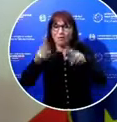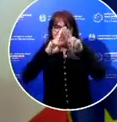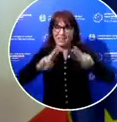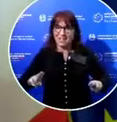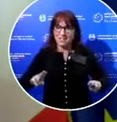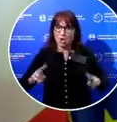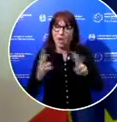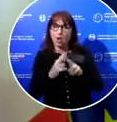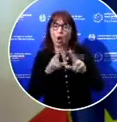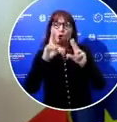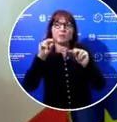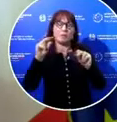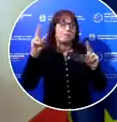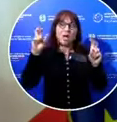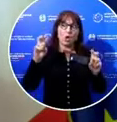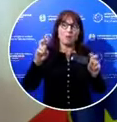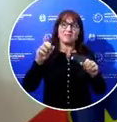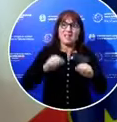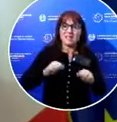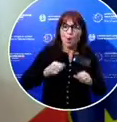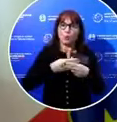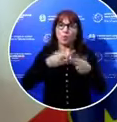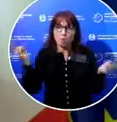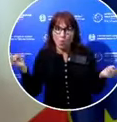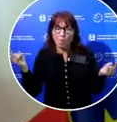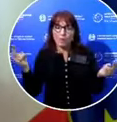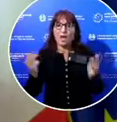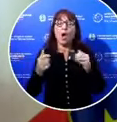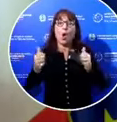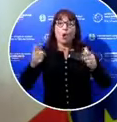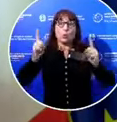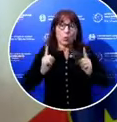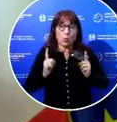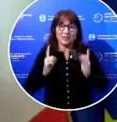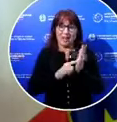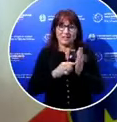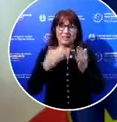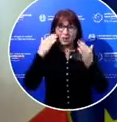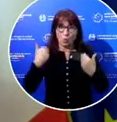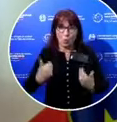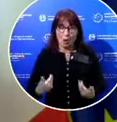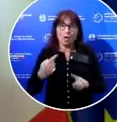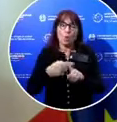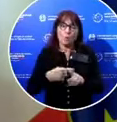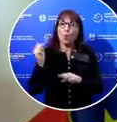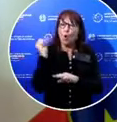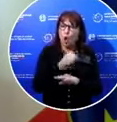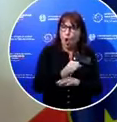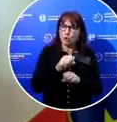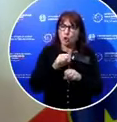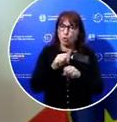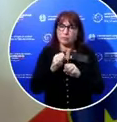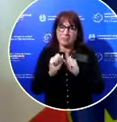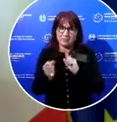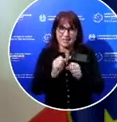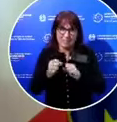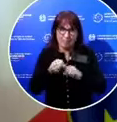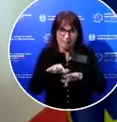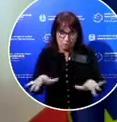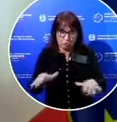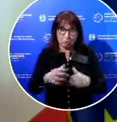su salute pubblica, prevenzione, tutela dei diritti umani, oltre che sul contrasto alla diffusione del narcotraffico.